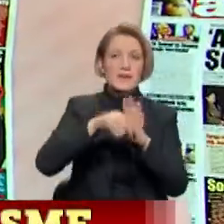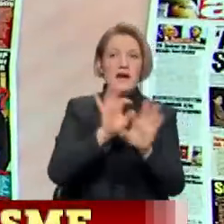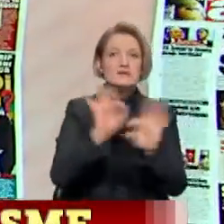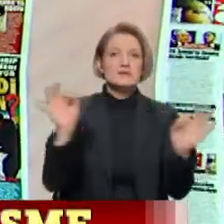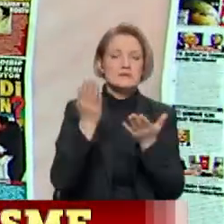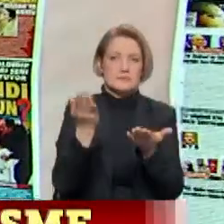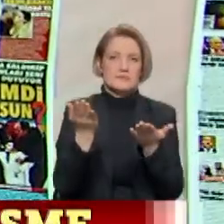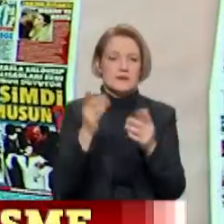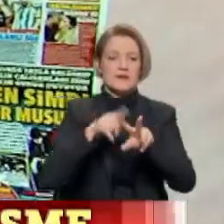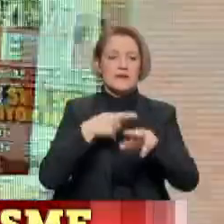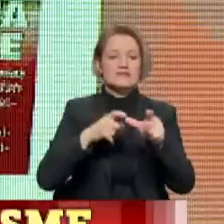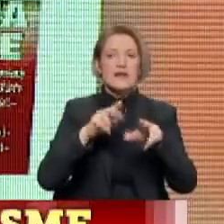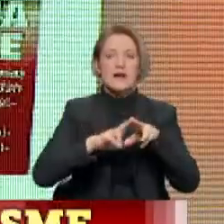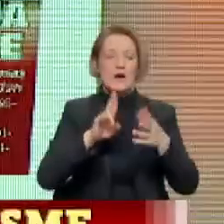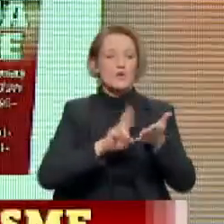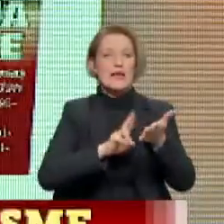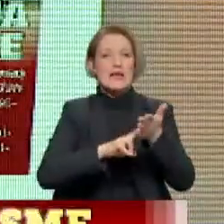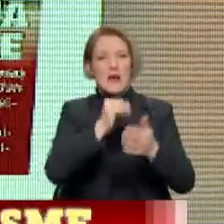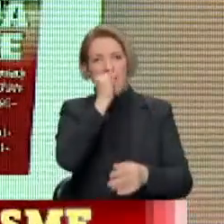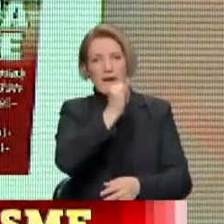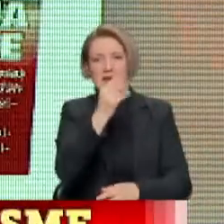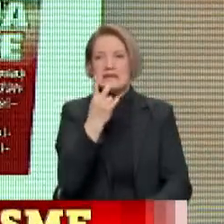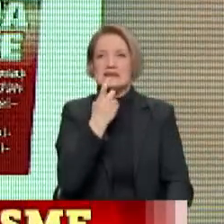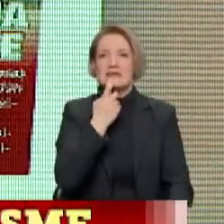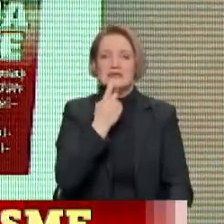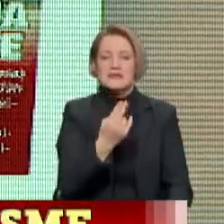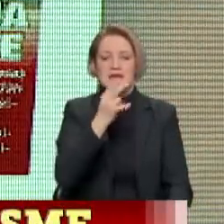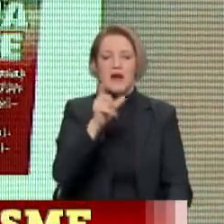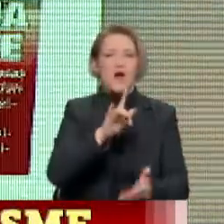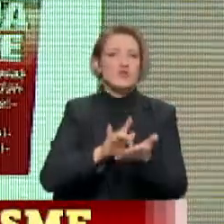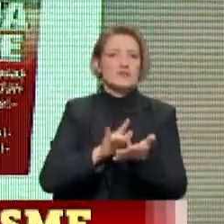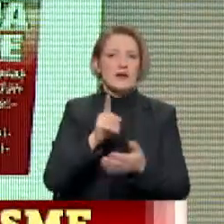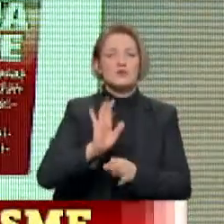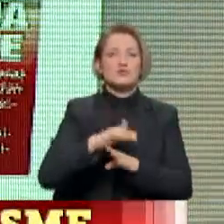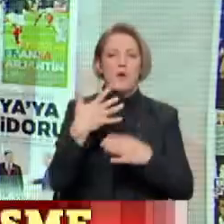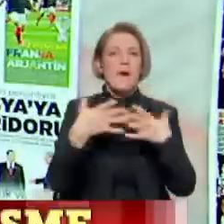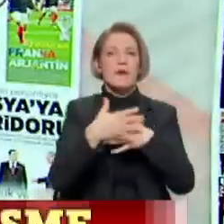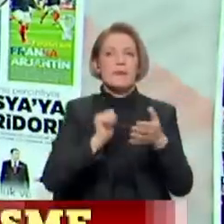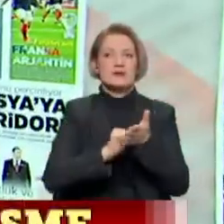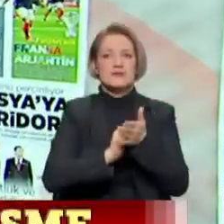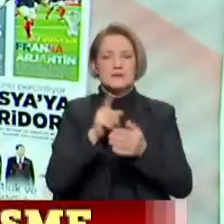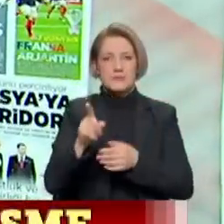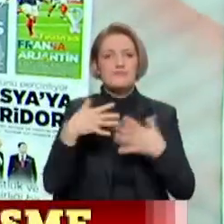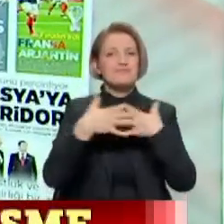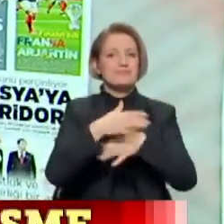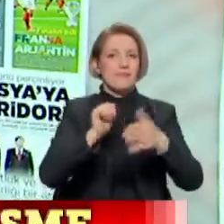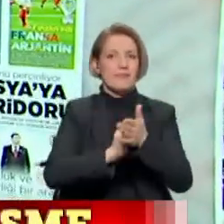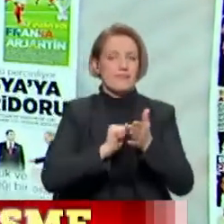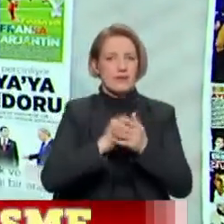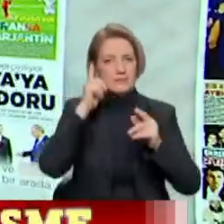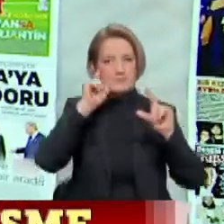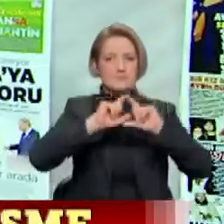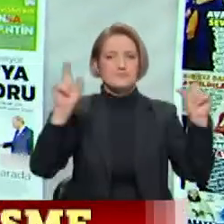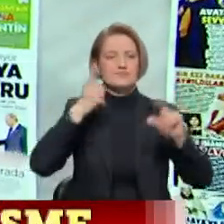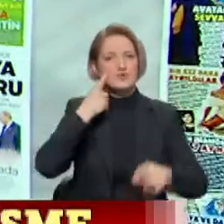bir şekilde YSK üyelerine hakarete 2 yıl 7 ay ceza. Sonra Akşam Gazetesi, Akşam Gazetesi'nde